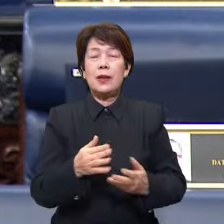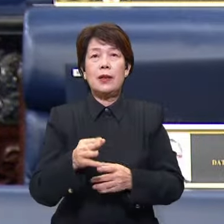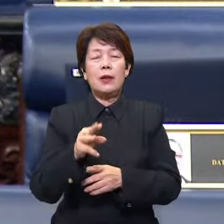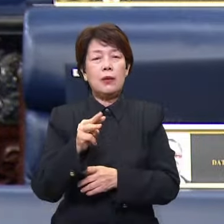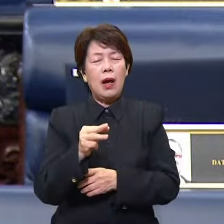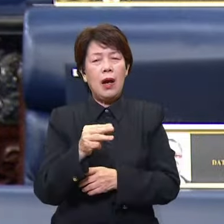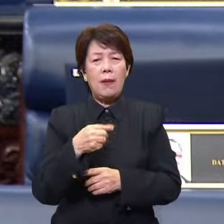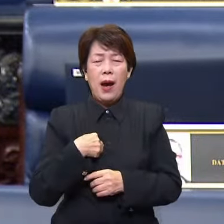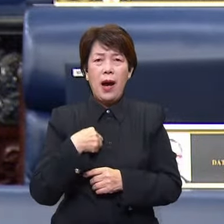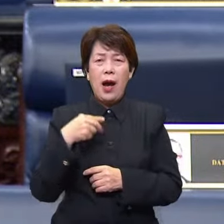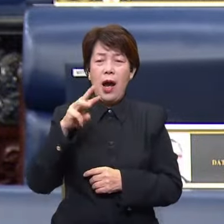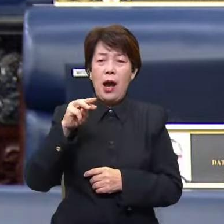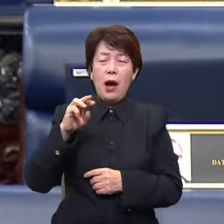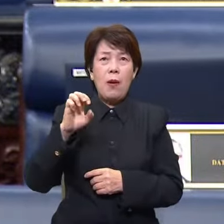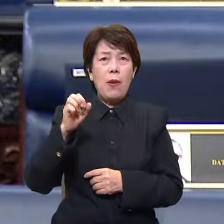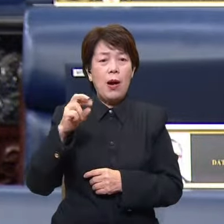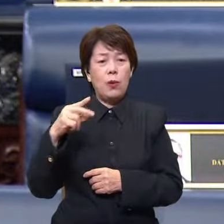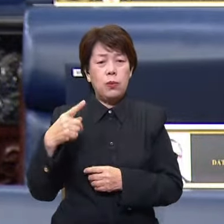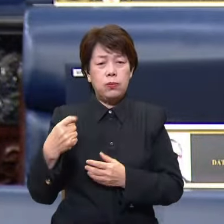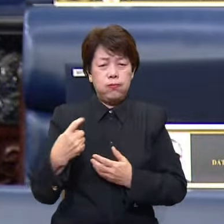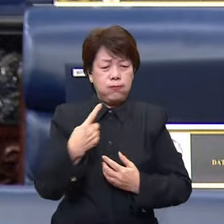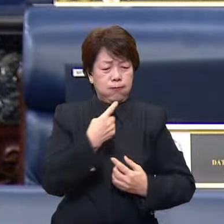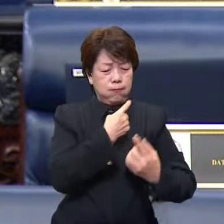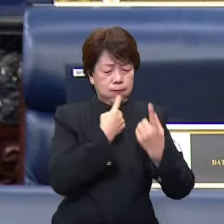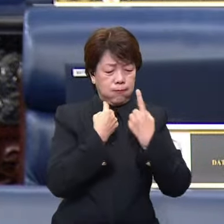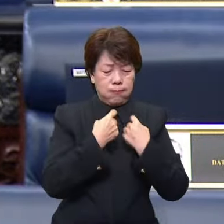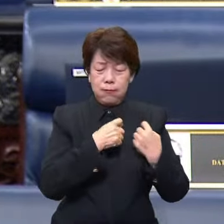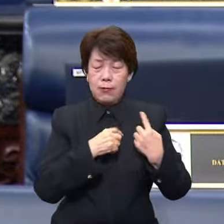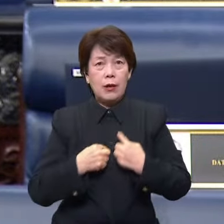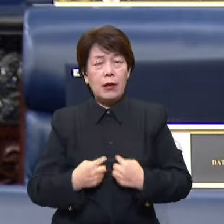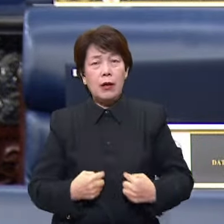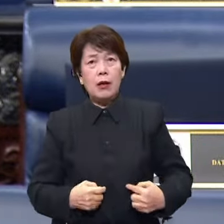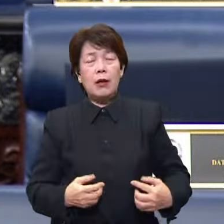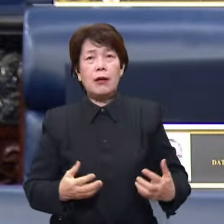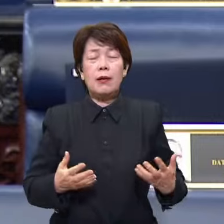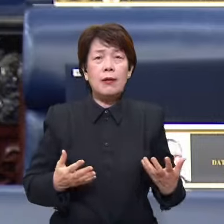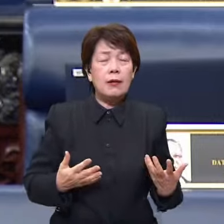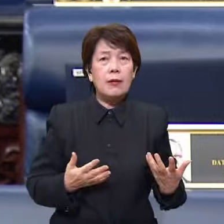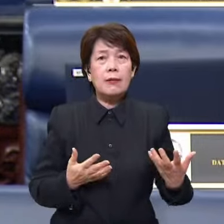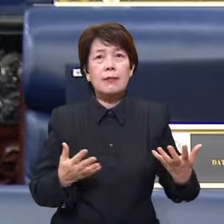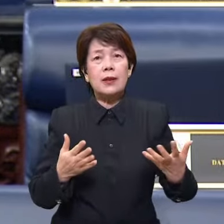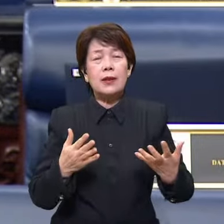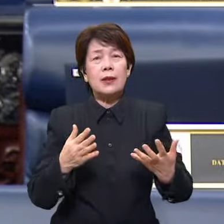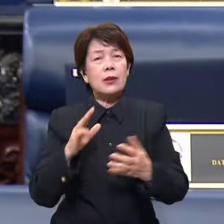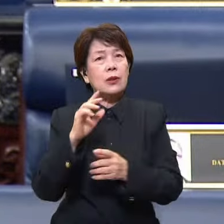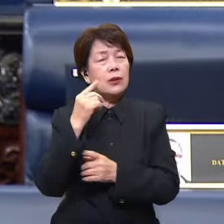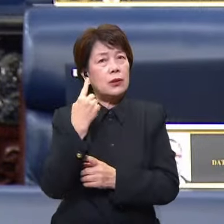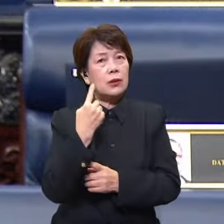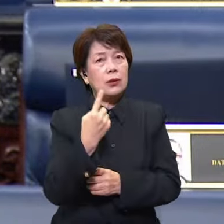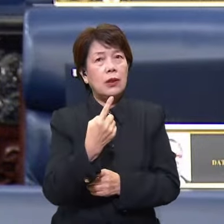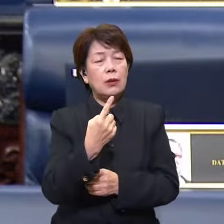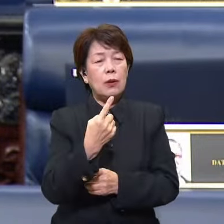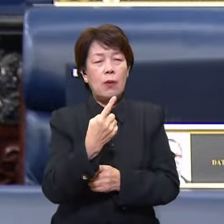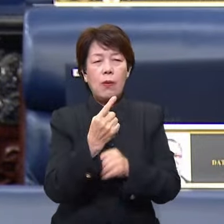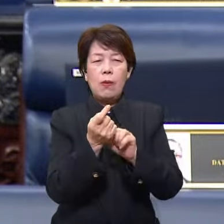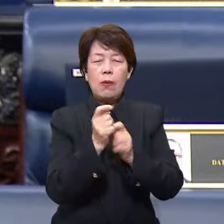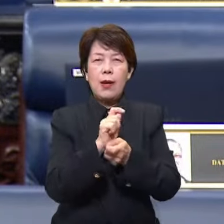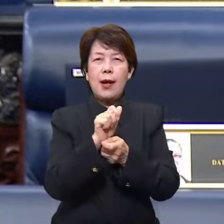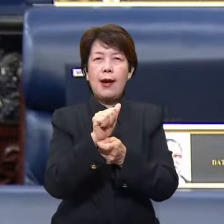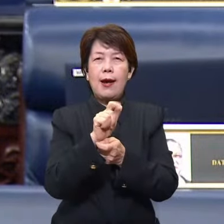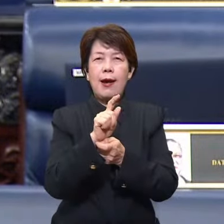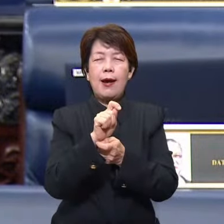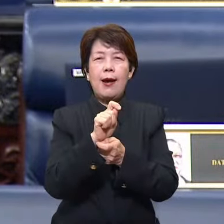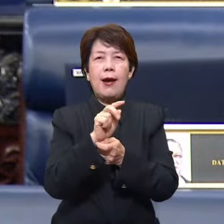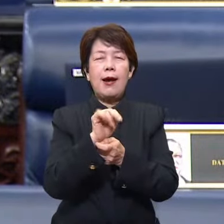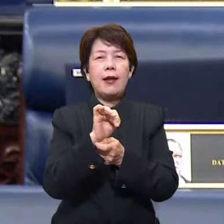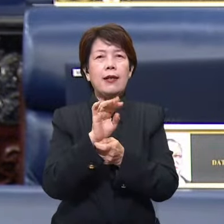microbes ataupun mikroorganisma ini, tiba-tiba apa yang dulunya menjadi satu yang antibiotik yang dulunya berkesan untuk